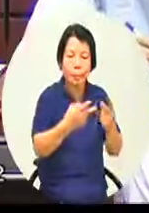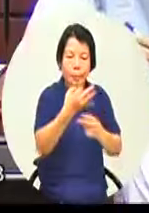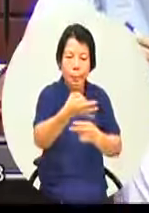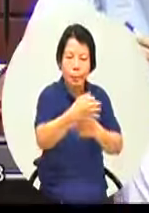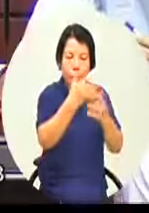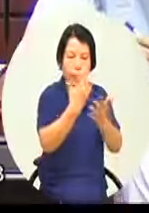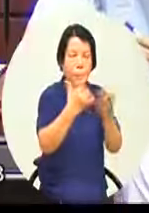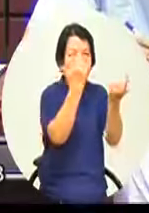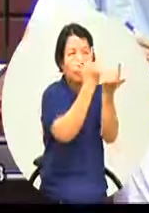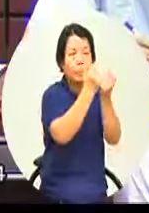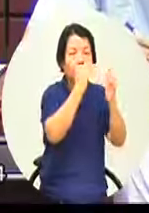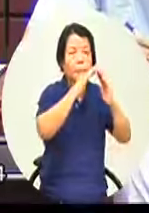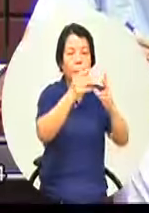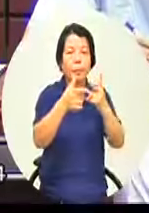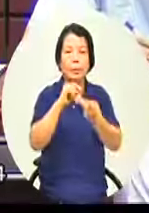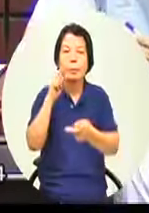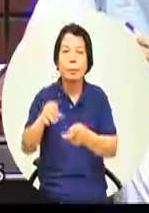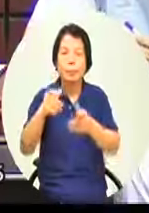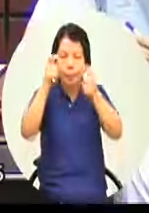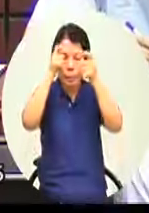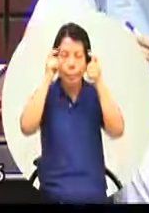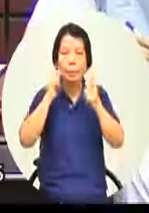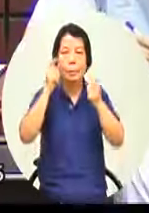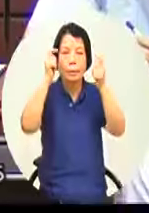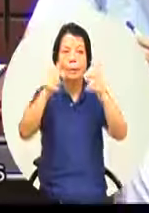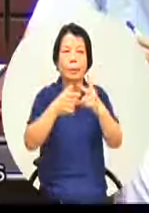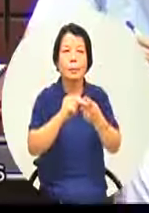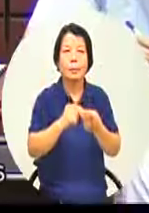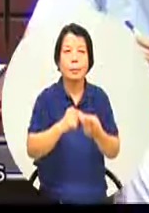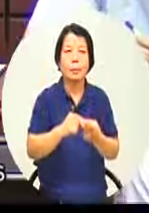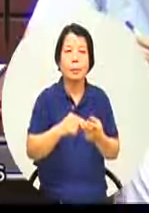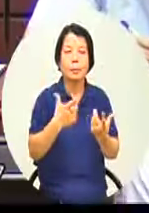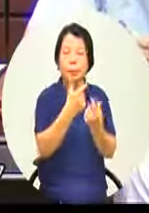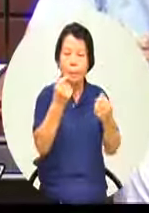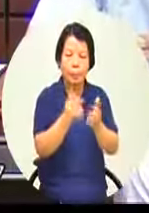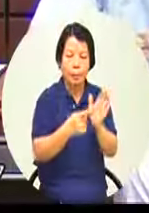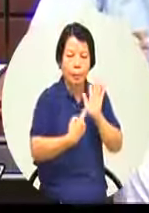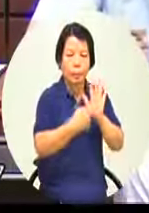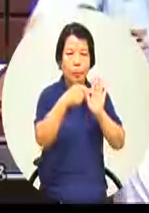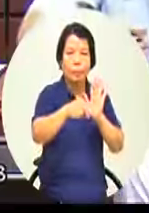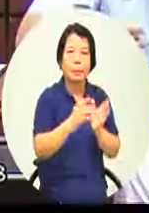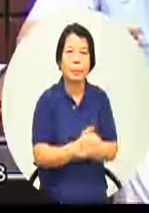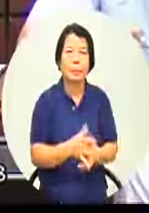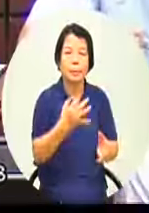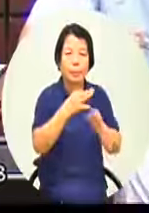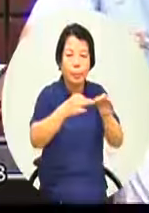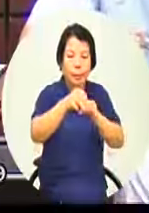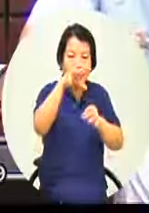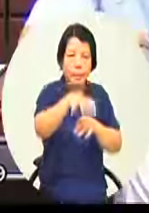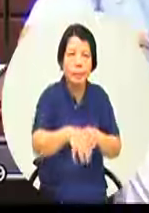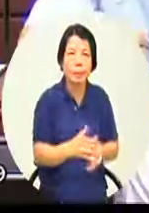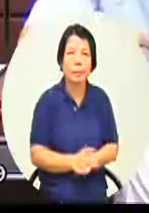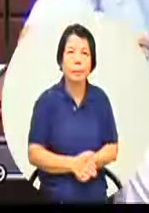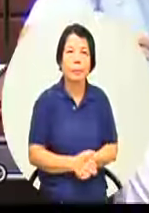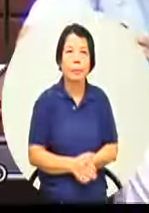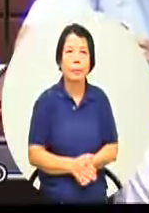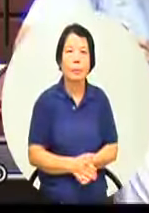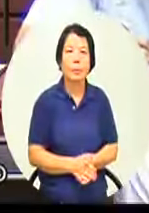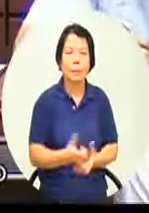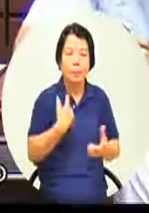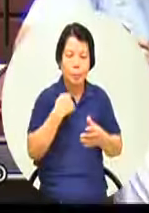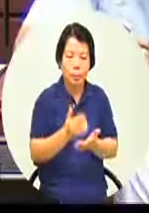市场、包括高雄市场、包括凤龙市场，拢有呈现。 但是伊是呈现伫伊在卖卖的所在、啊。 不是，在我